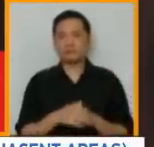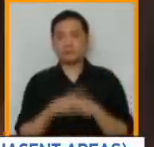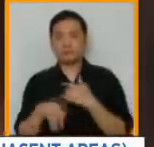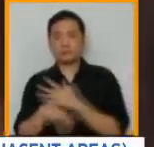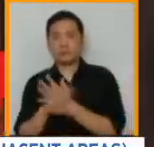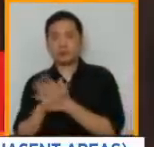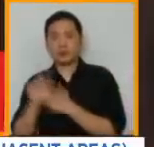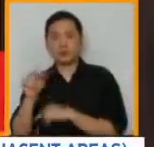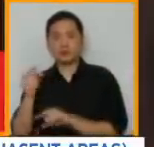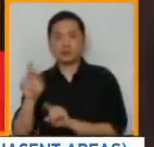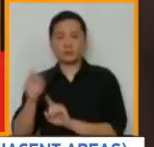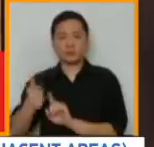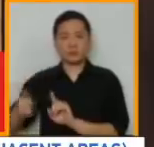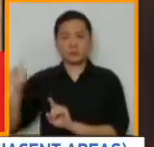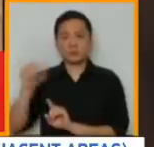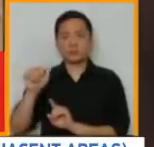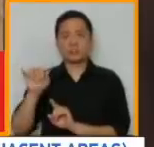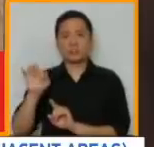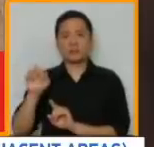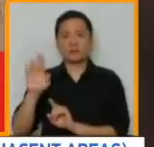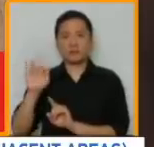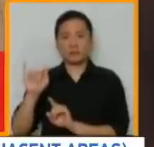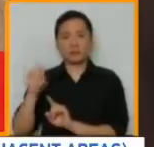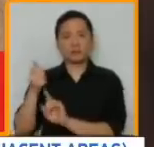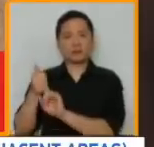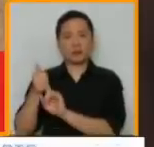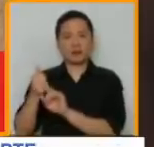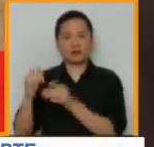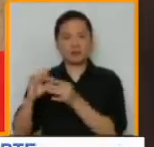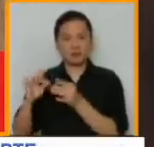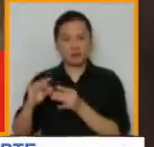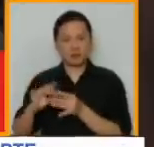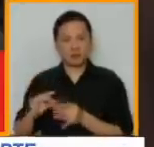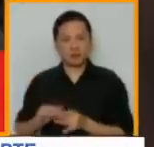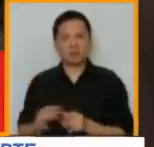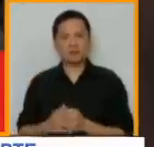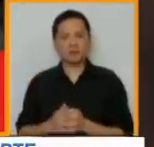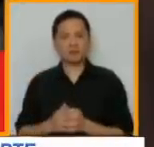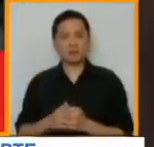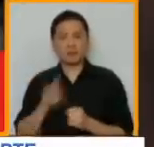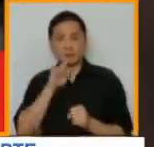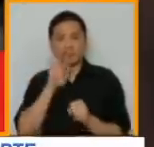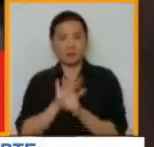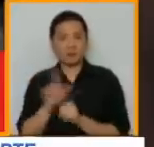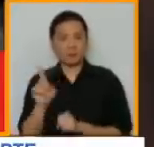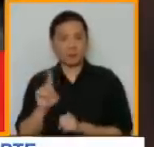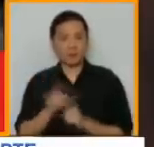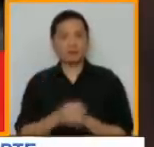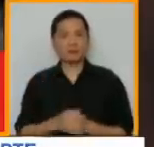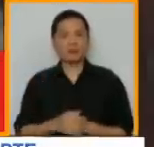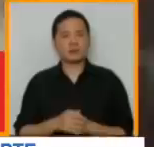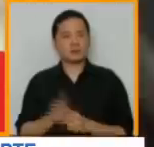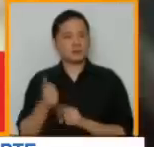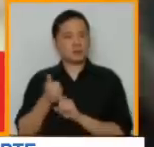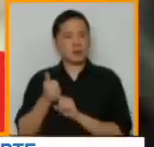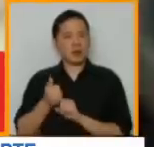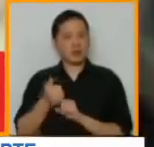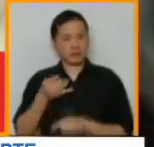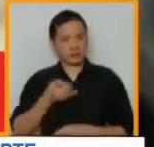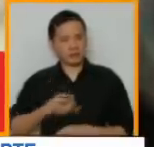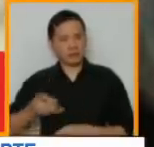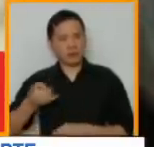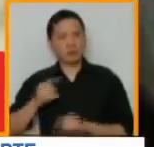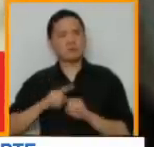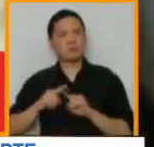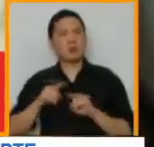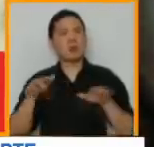Jeffrey Tupas. Kinumpirma yan ni Tupas. Naimbitahan lang daw siya roon pero umalis daw siya matapos ang hapunan